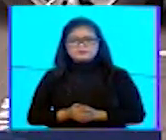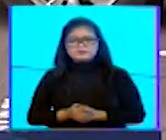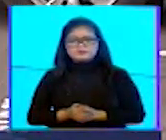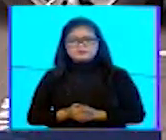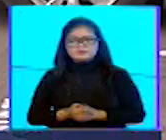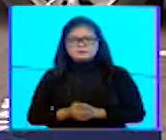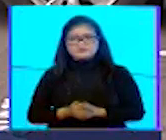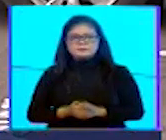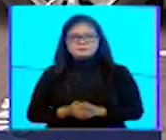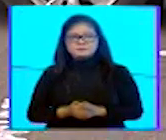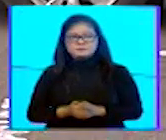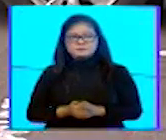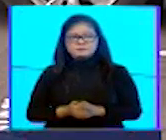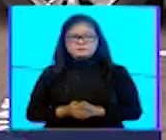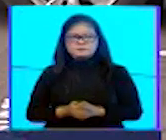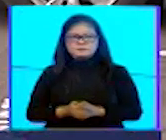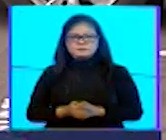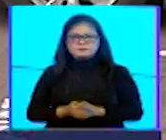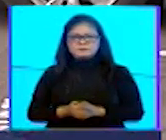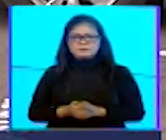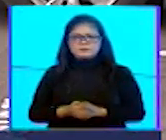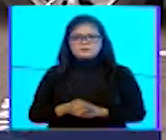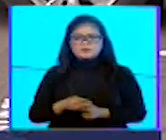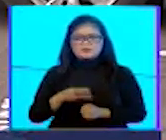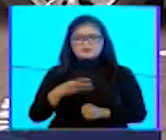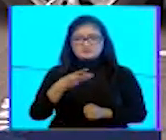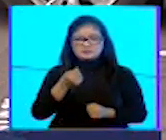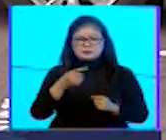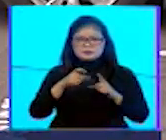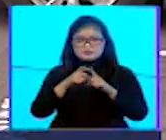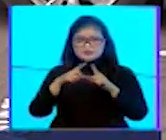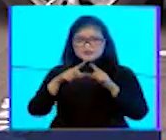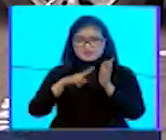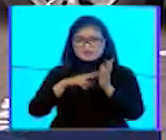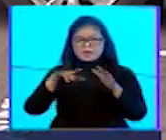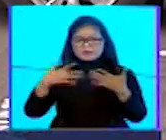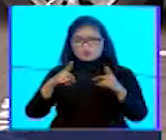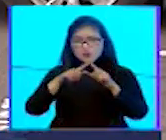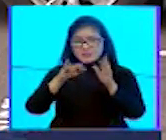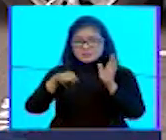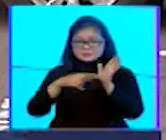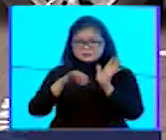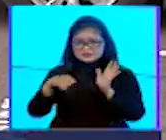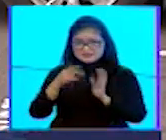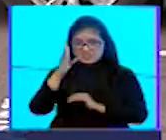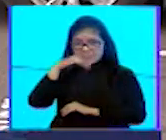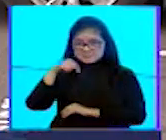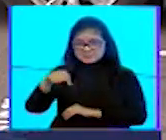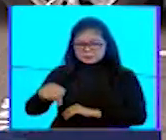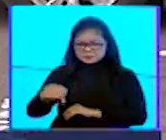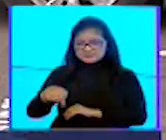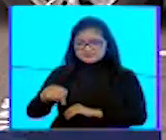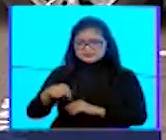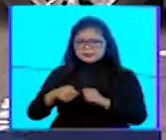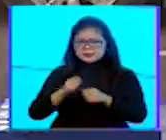Ya, Lady, Erdian Aji Prihartanto alias Anji telah selesai melakukan pemeriksaan kesehatan di Polres Metro Jakarta Barat.